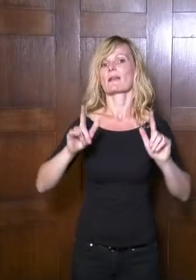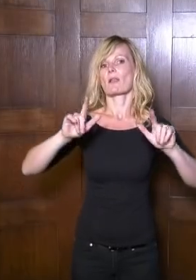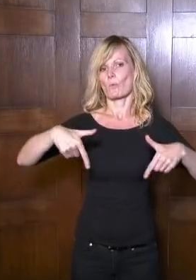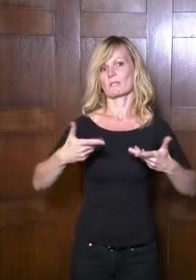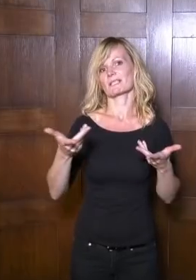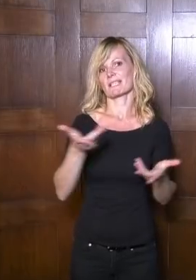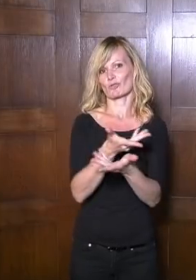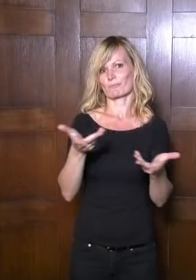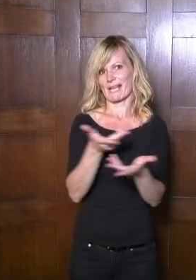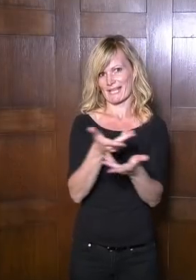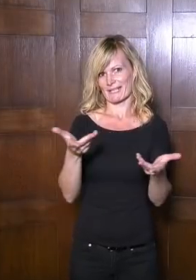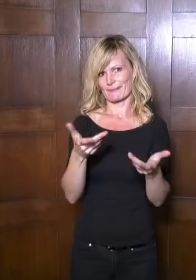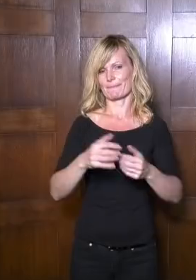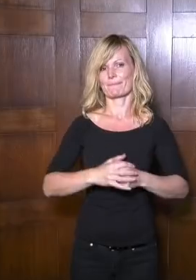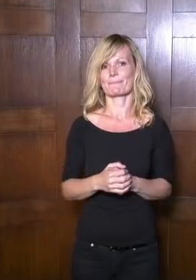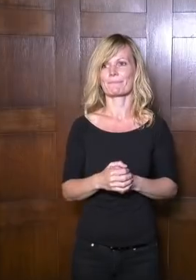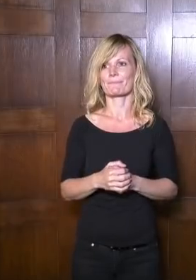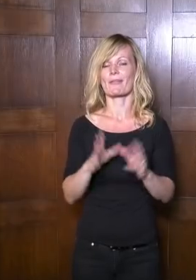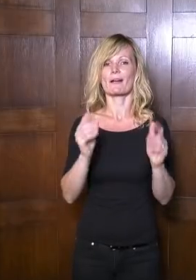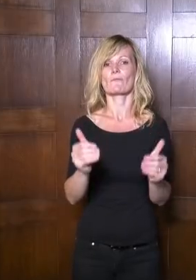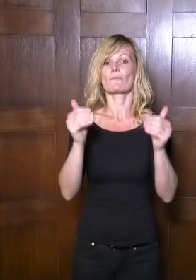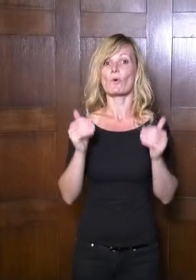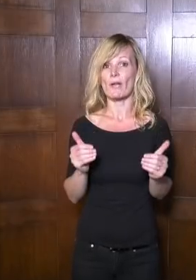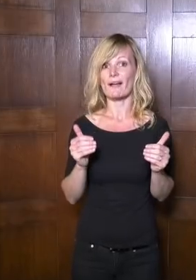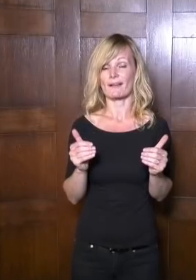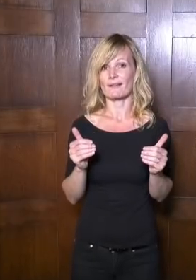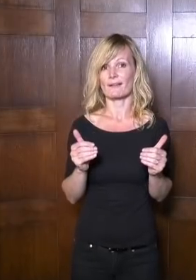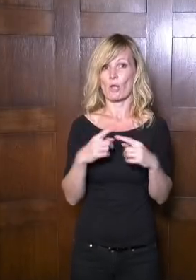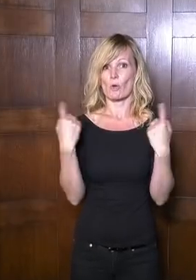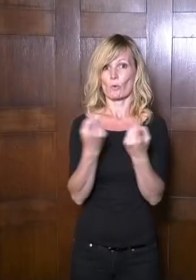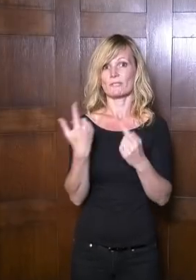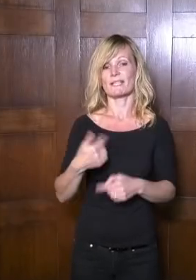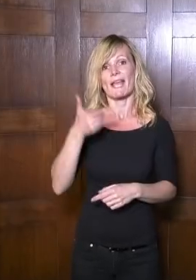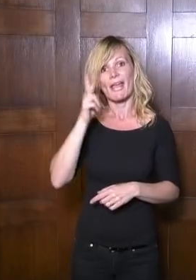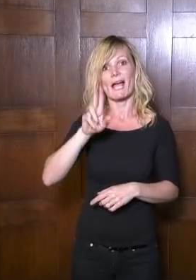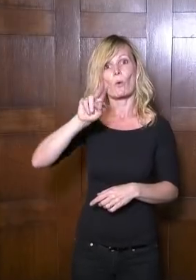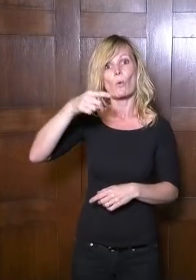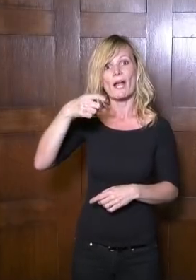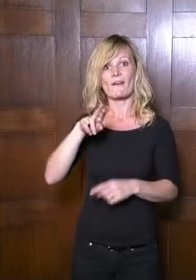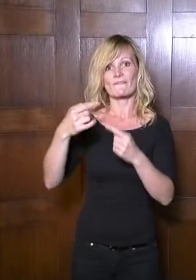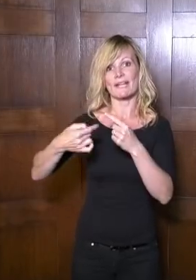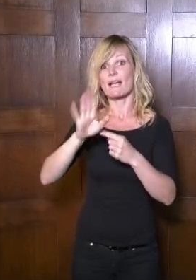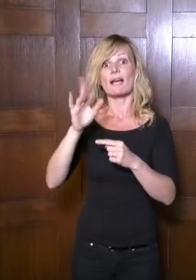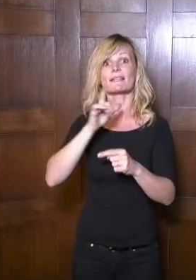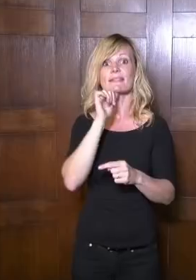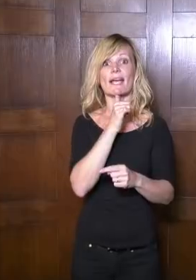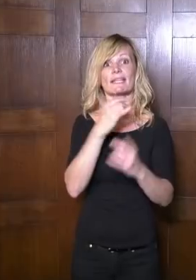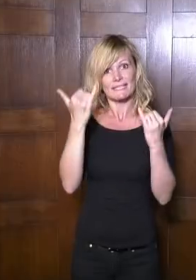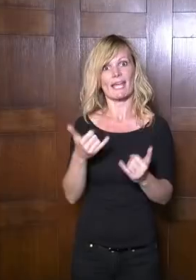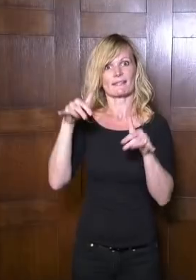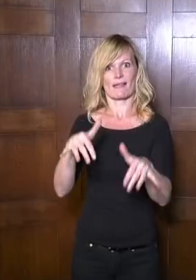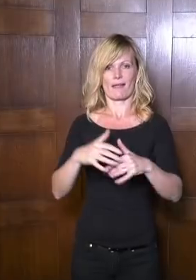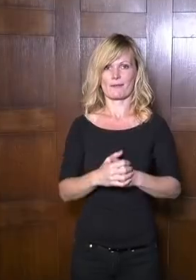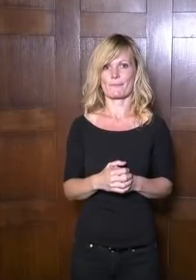Gespräch. Vorab, es fehlt uns noch in der Runde Herr Unger. Nein, er fehlt uns jetzt nicht mehr. Er